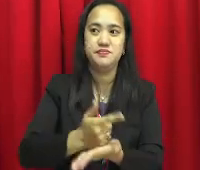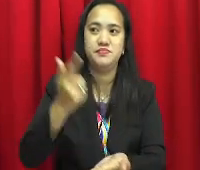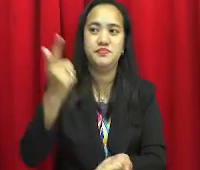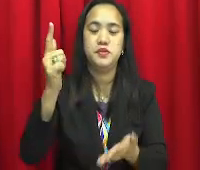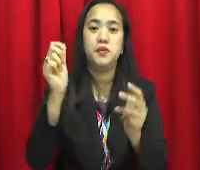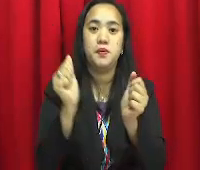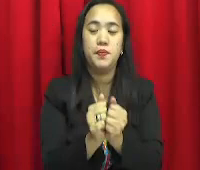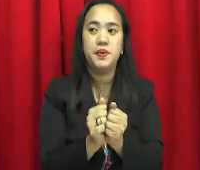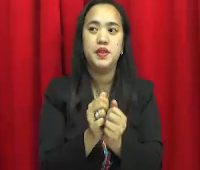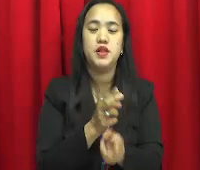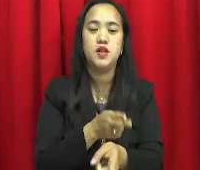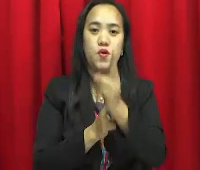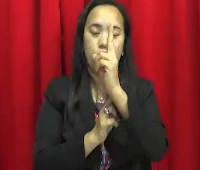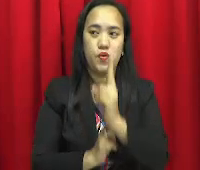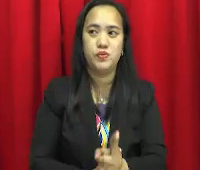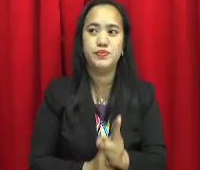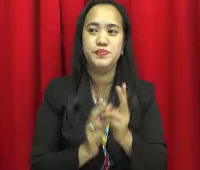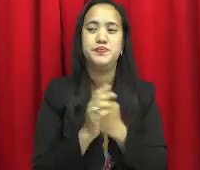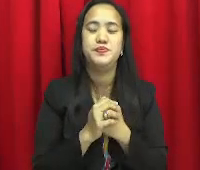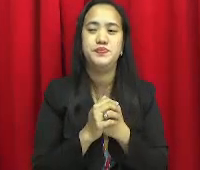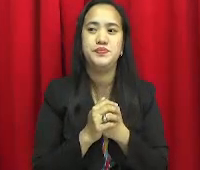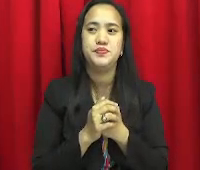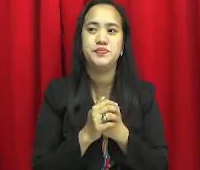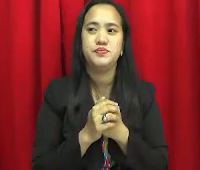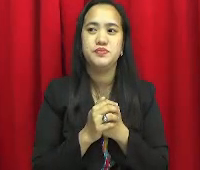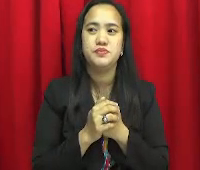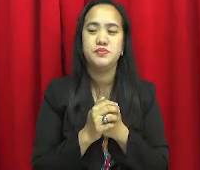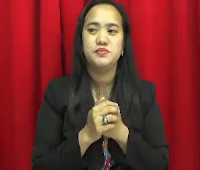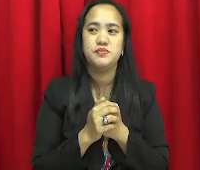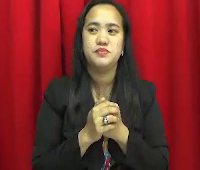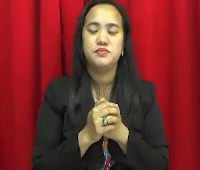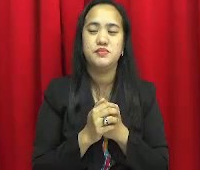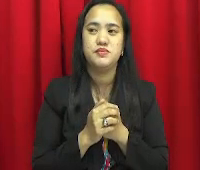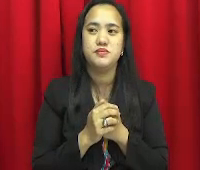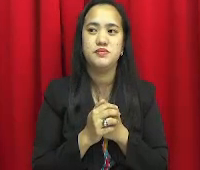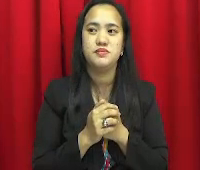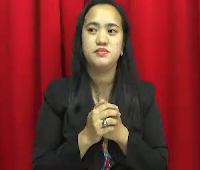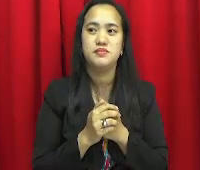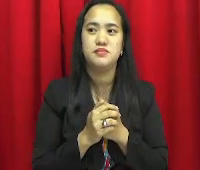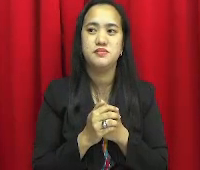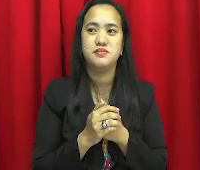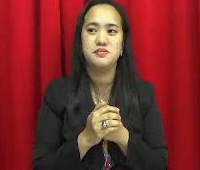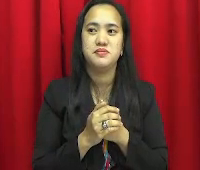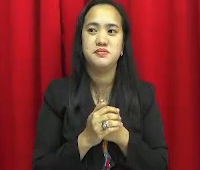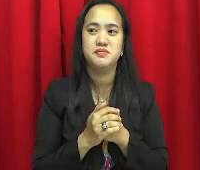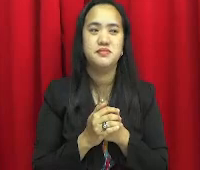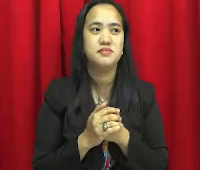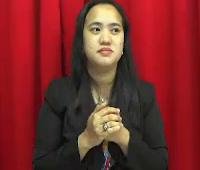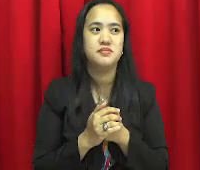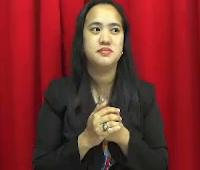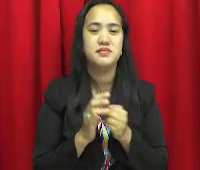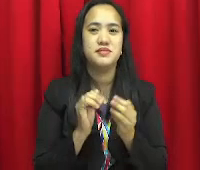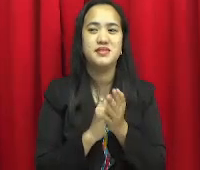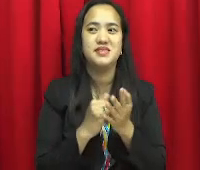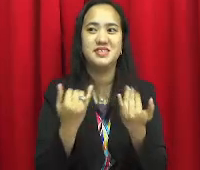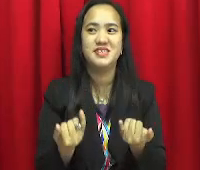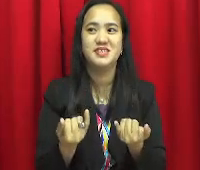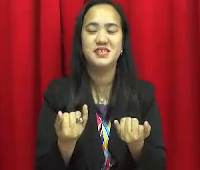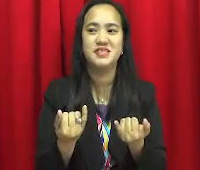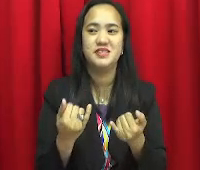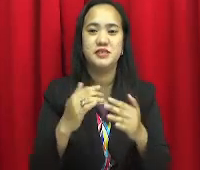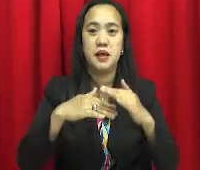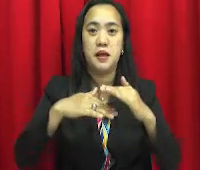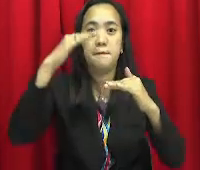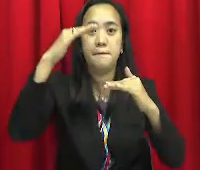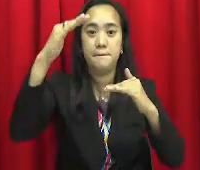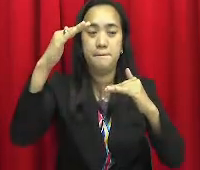ko lang ang prayer ko nga specific cum laude, pero nung ibalita niya na Magna, it's beyond pwede doon sa wow. Sir, mas